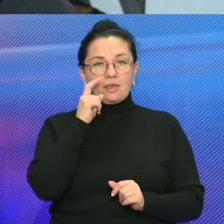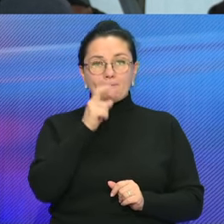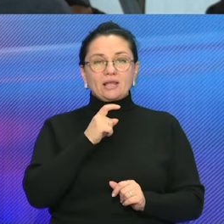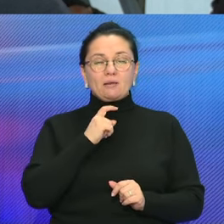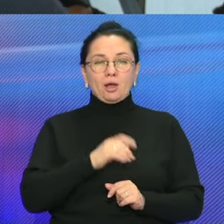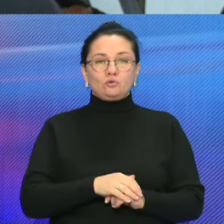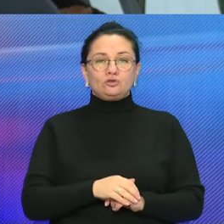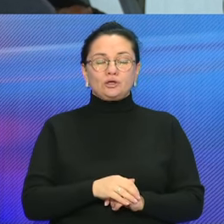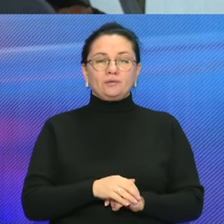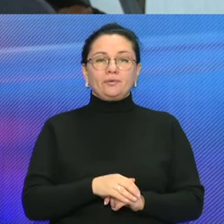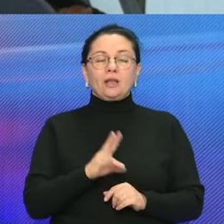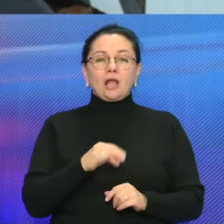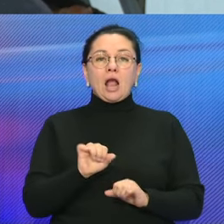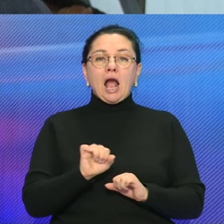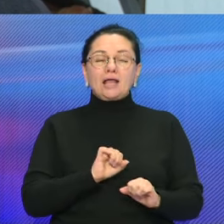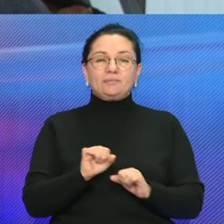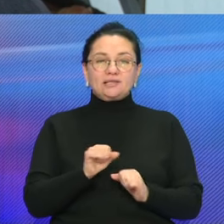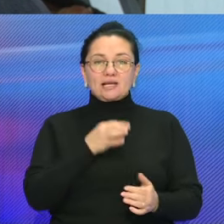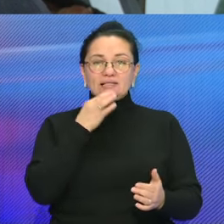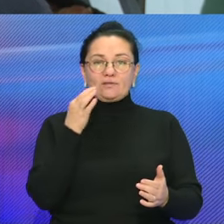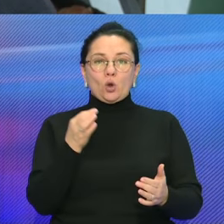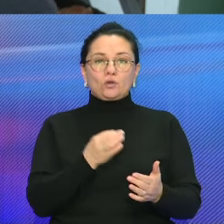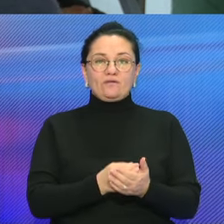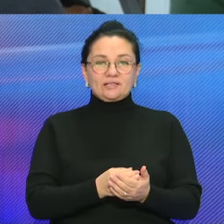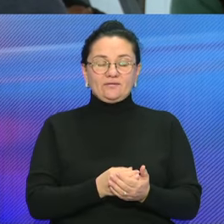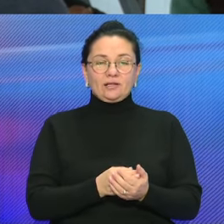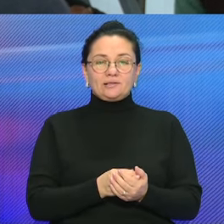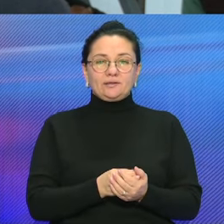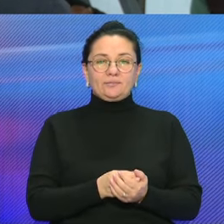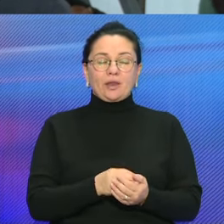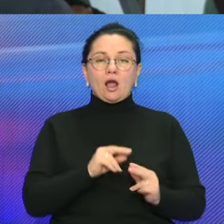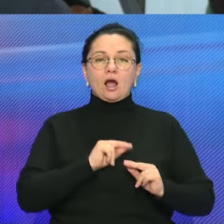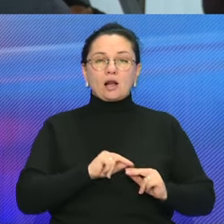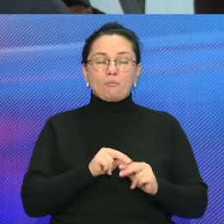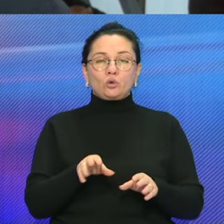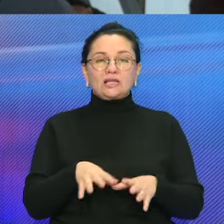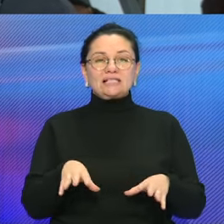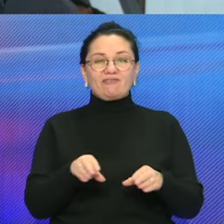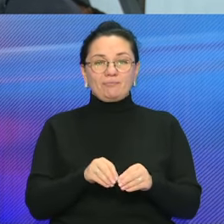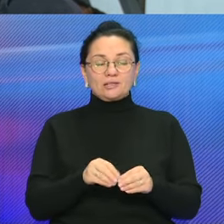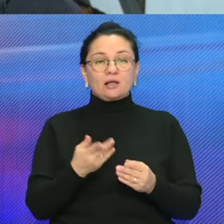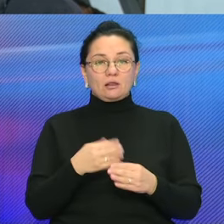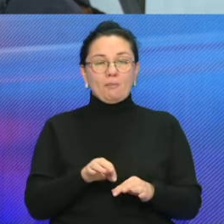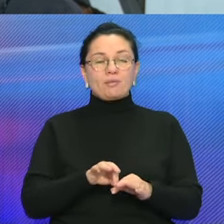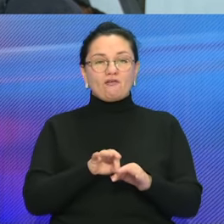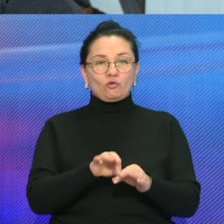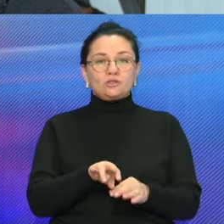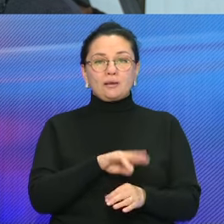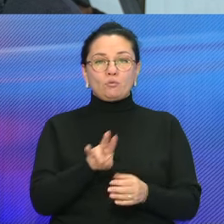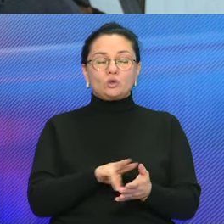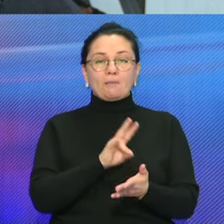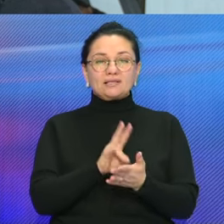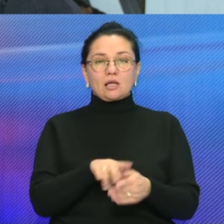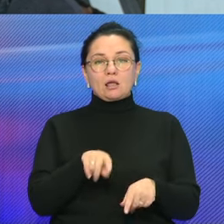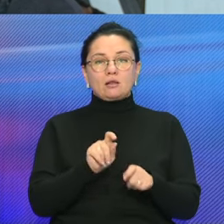непонимающих уже к административной ответственности. Работа совместная, она ведется и будет на постоянном